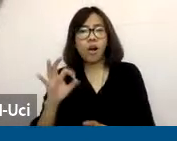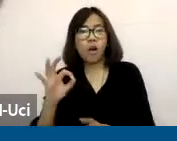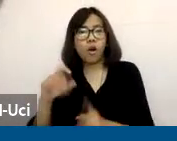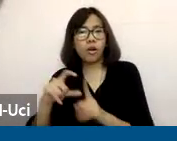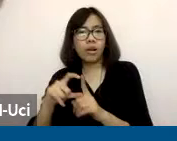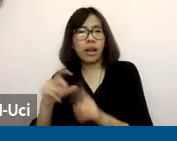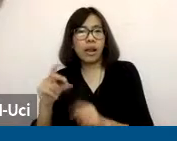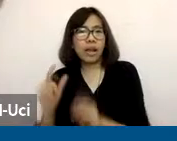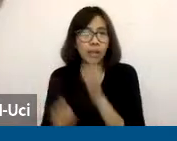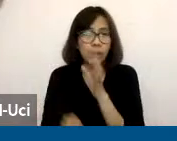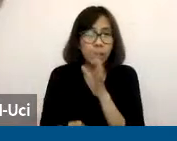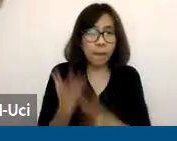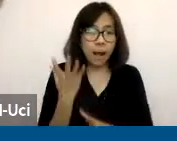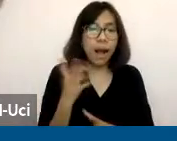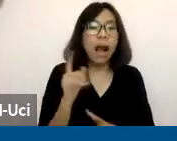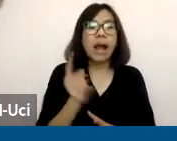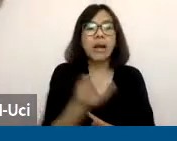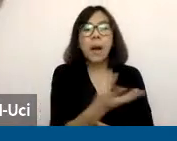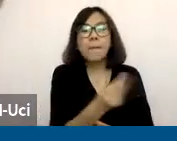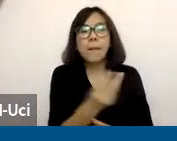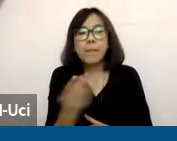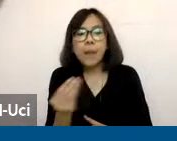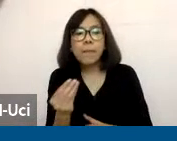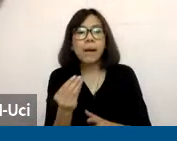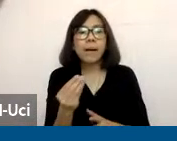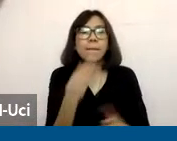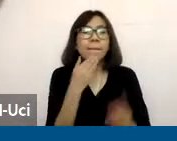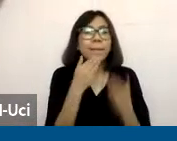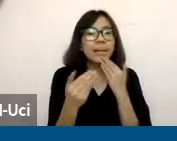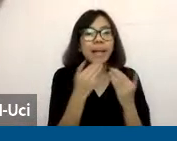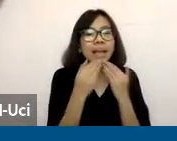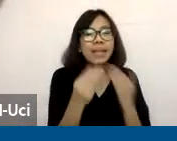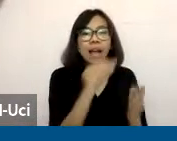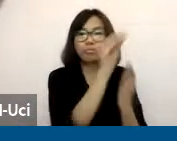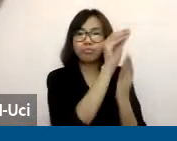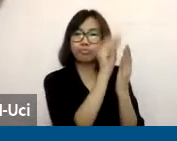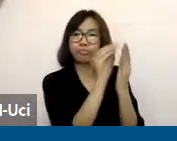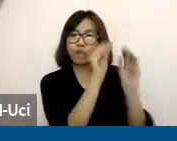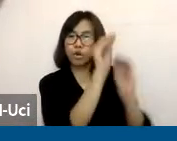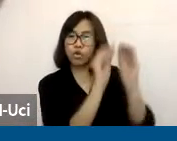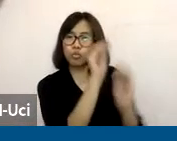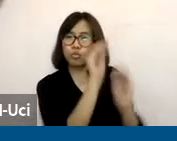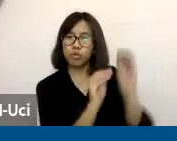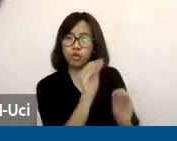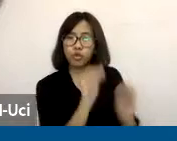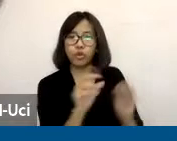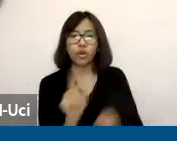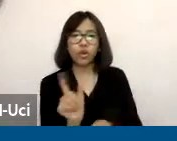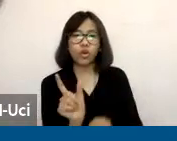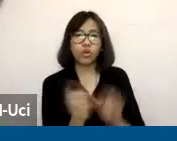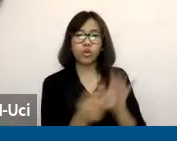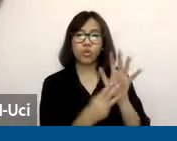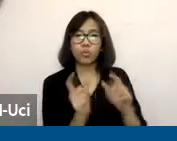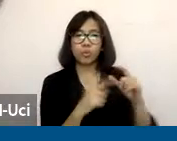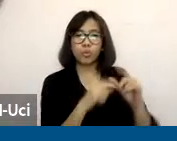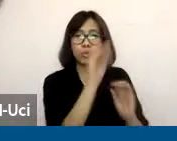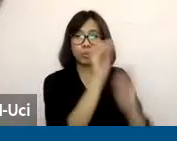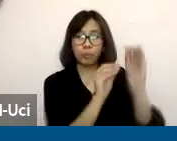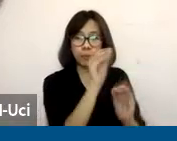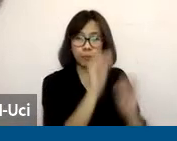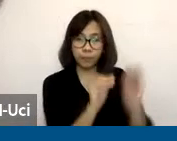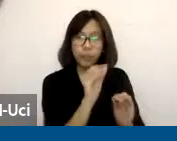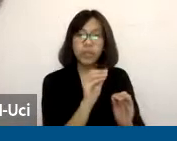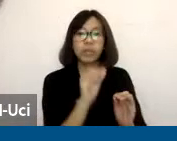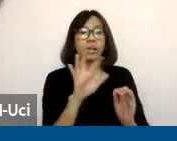merumuskan beberapa pertanyaan penelitian yang kemudian tujuannya bisa